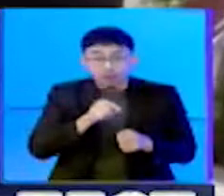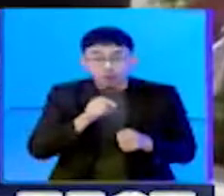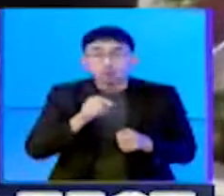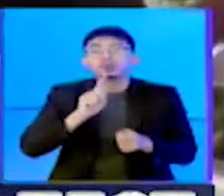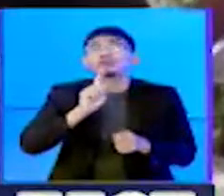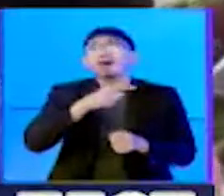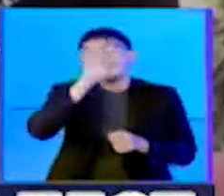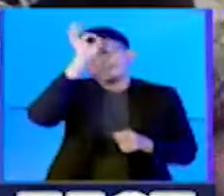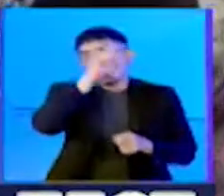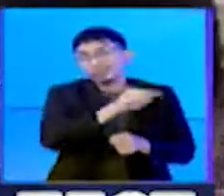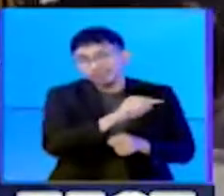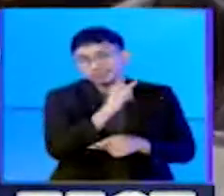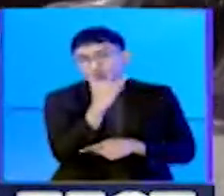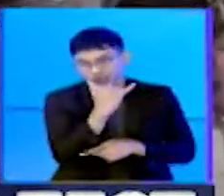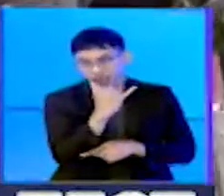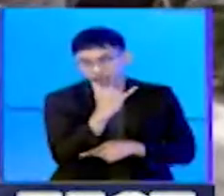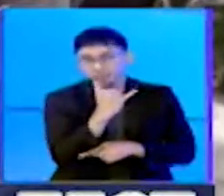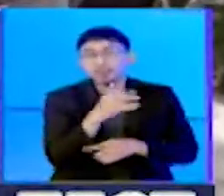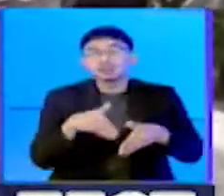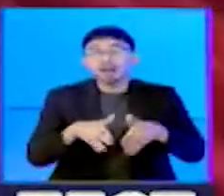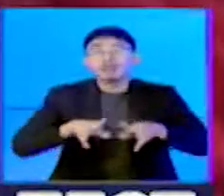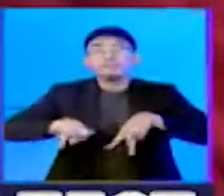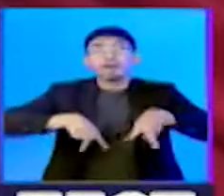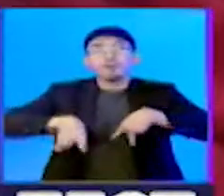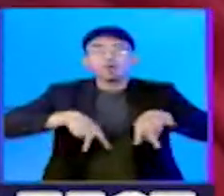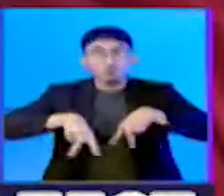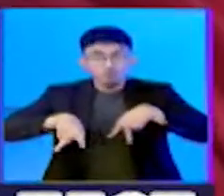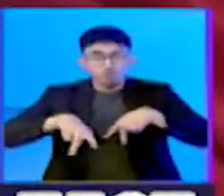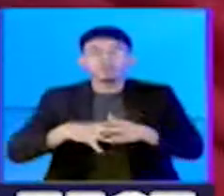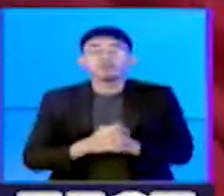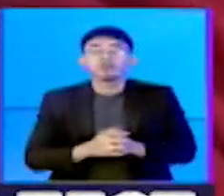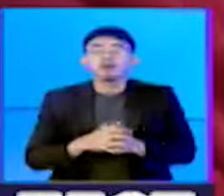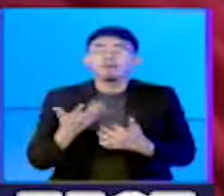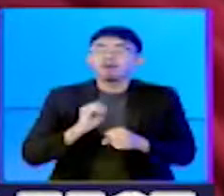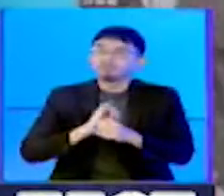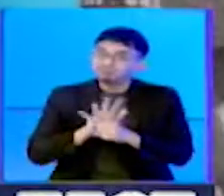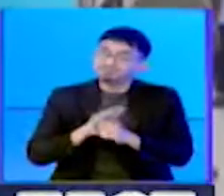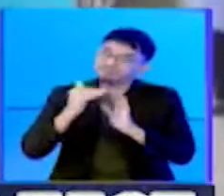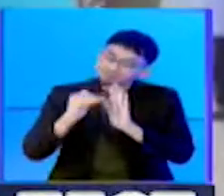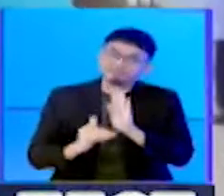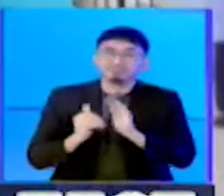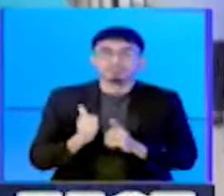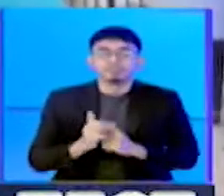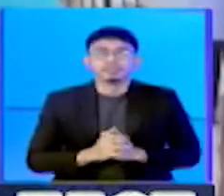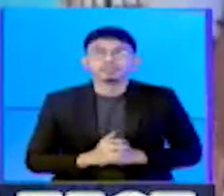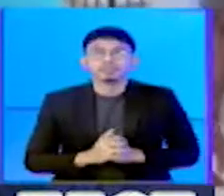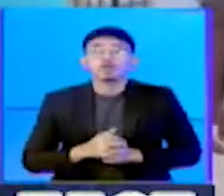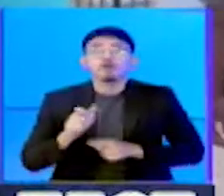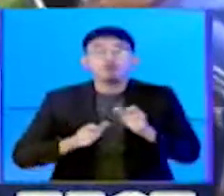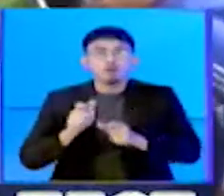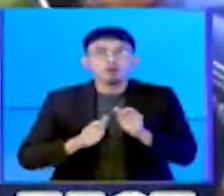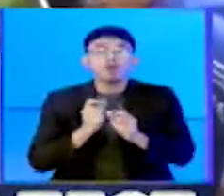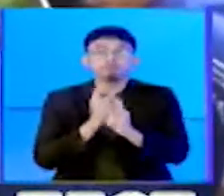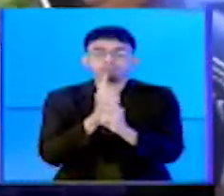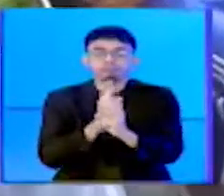Yogyakarta di Jalan Malioboro guna mengetahui dan menekan penyebaran covert nineteen warga mengantre dengan tertib dan menunggu giliran